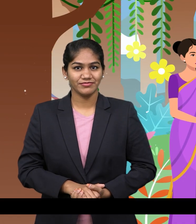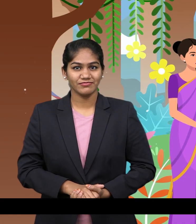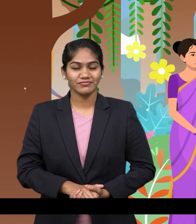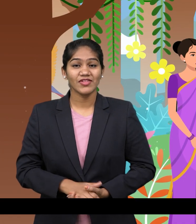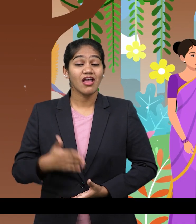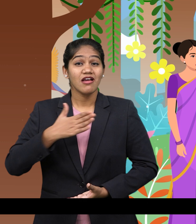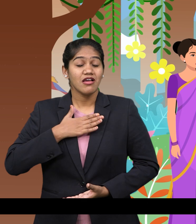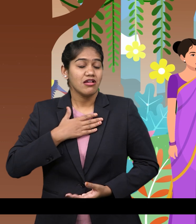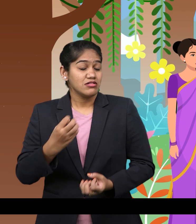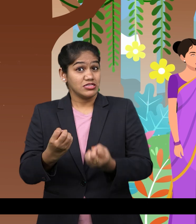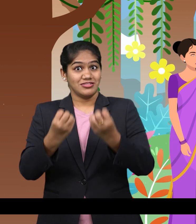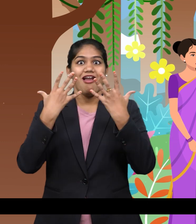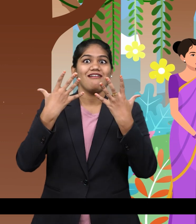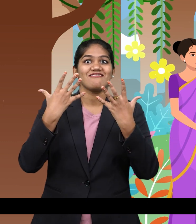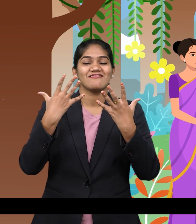गहरा हरा,